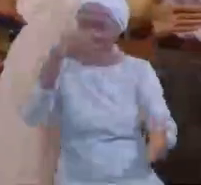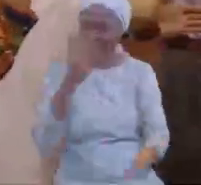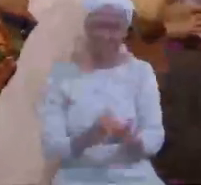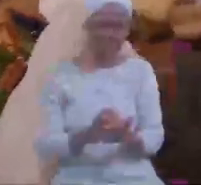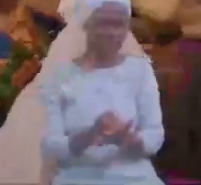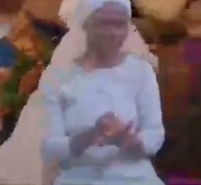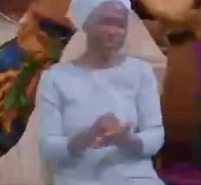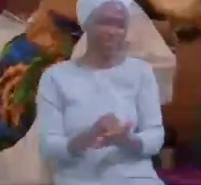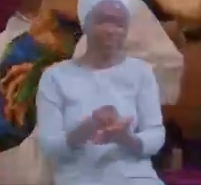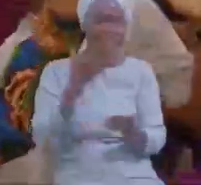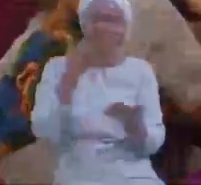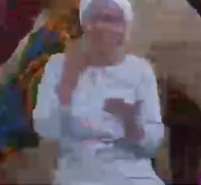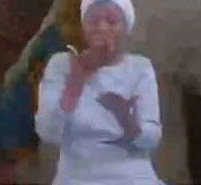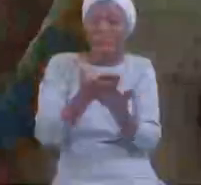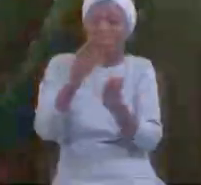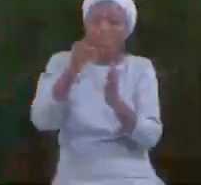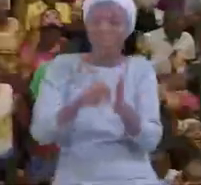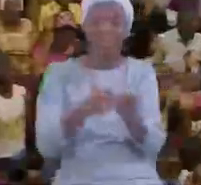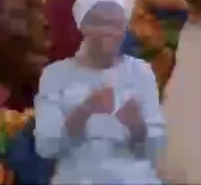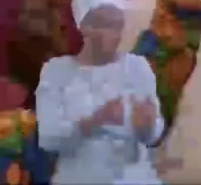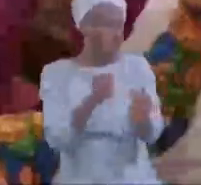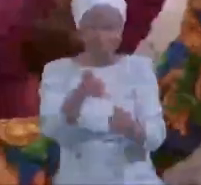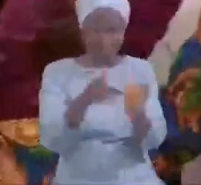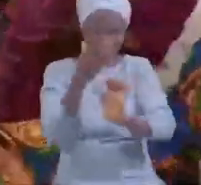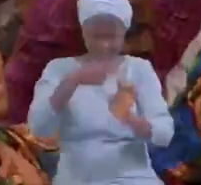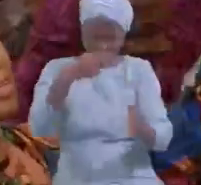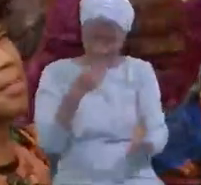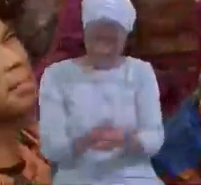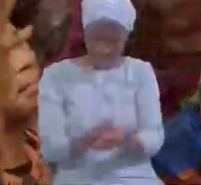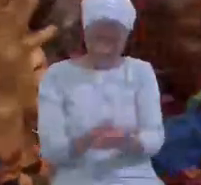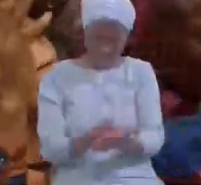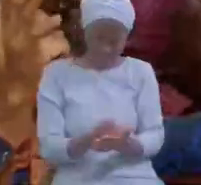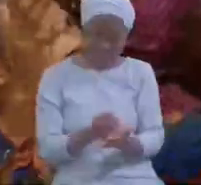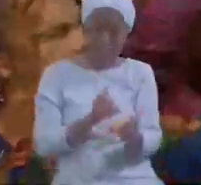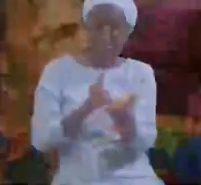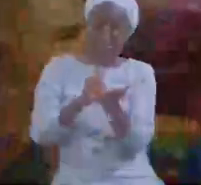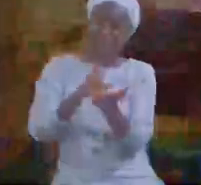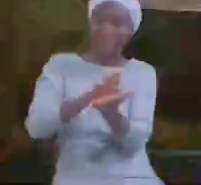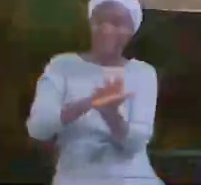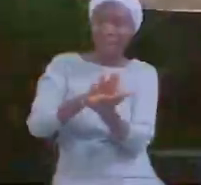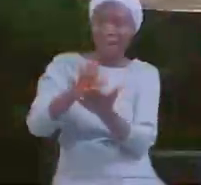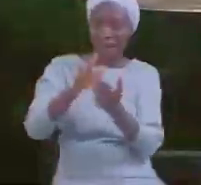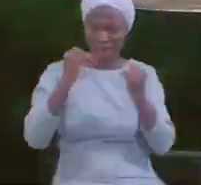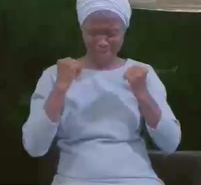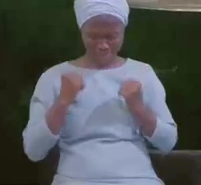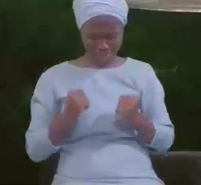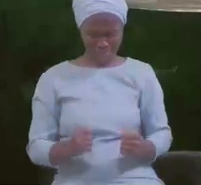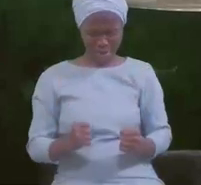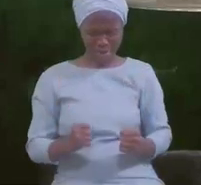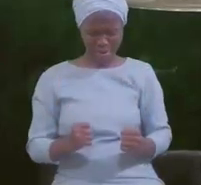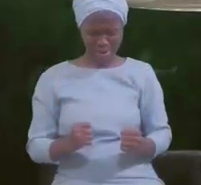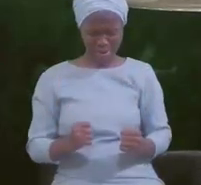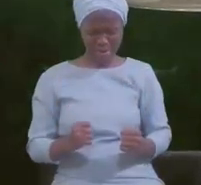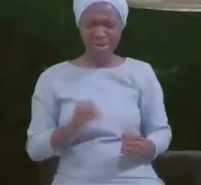La bonté vous accompagnera. L'énergie divine vous est